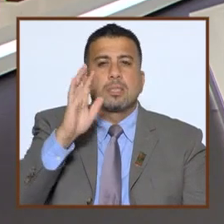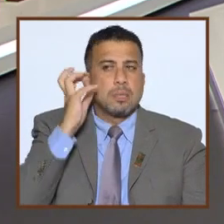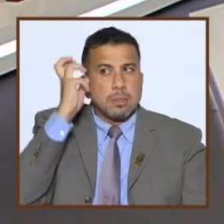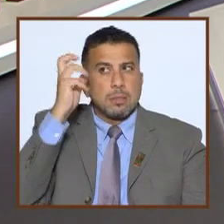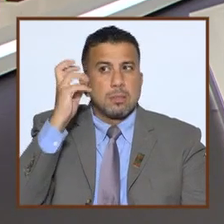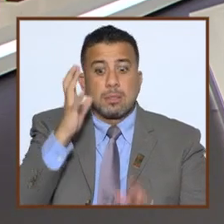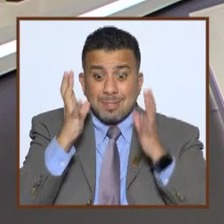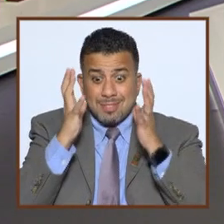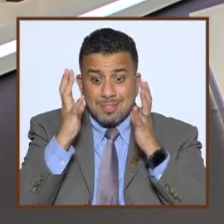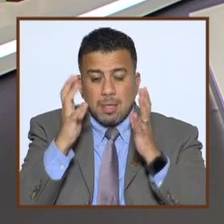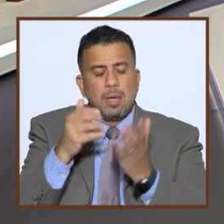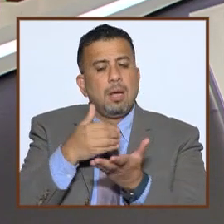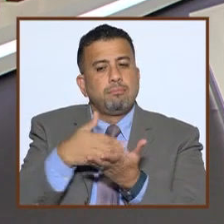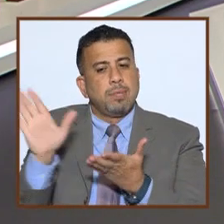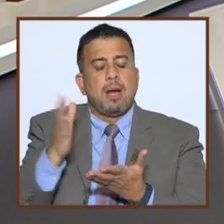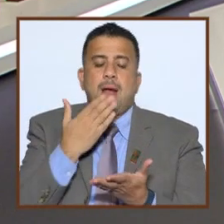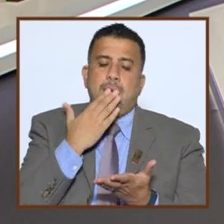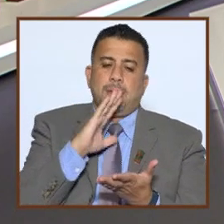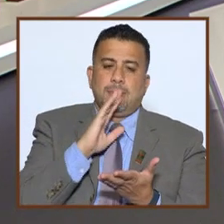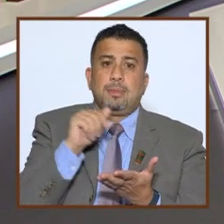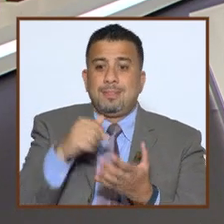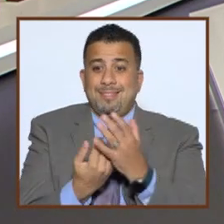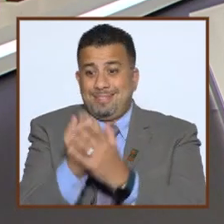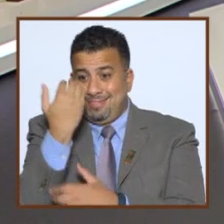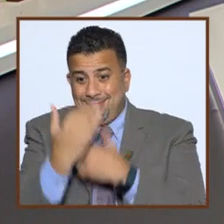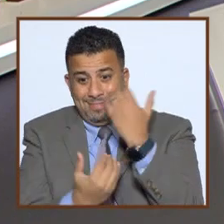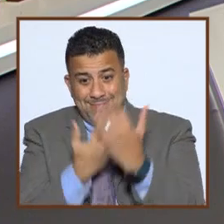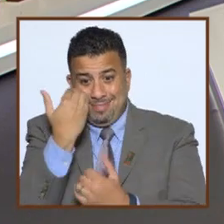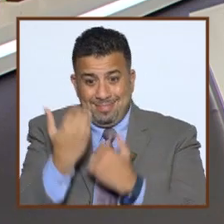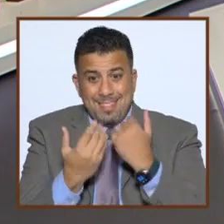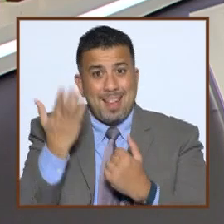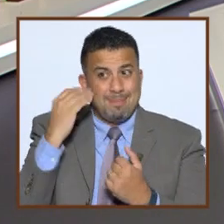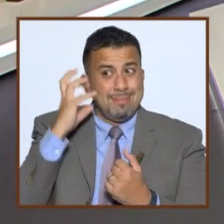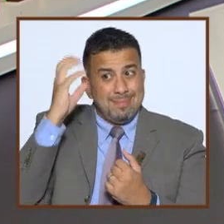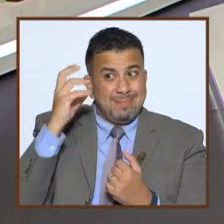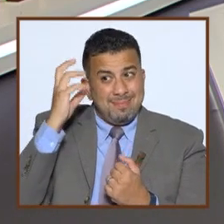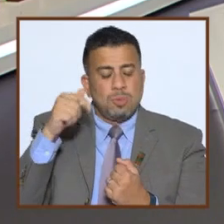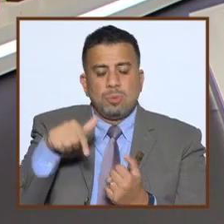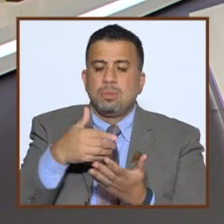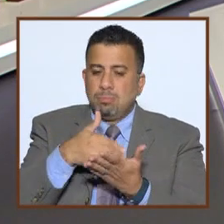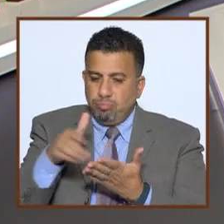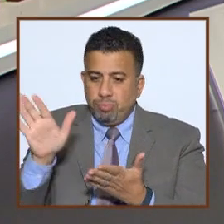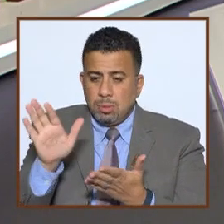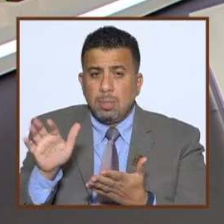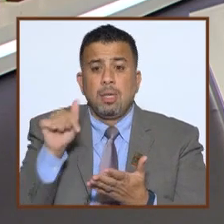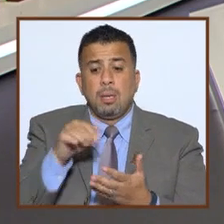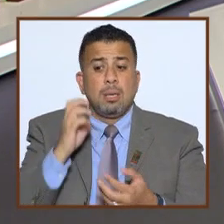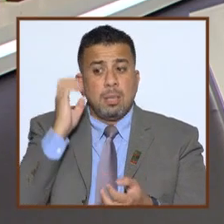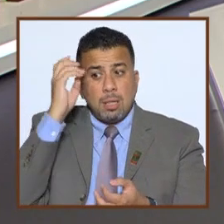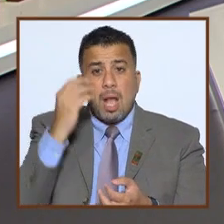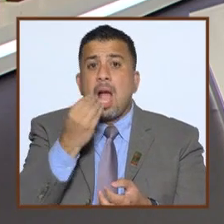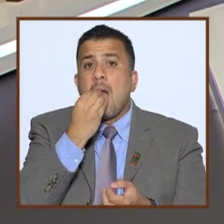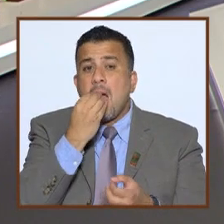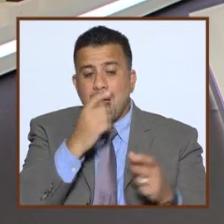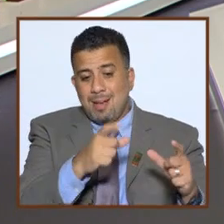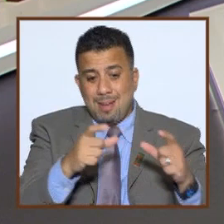الوسواس انتقل الى الوضوء وتخلص منا الان همم الوسواس بدا يعطيني في الطعام تقول لو جاء